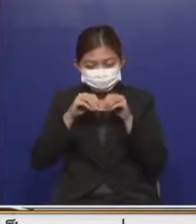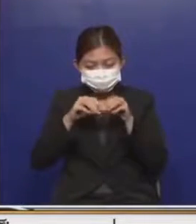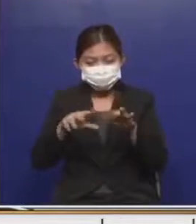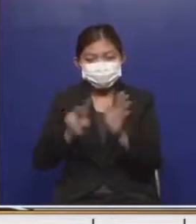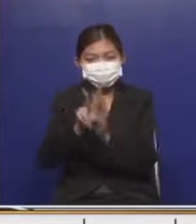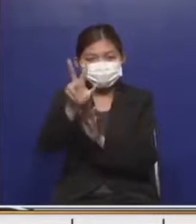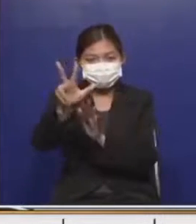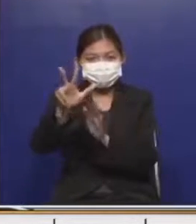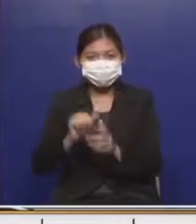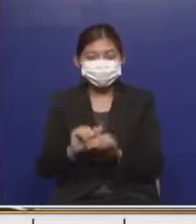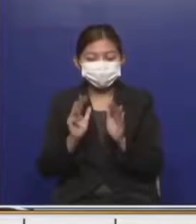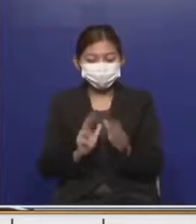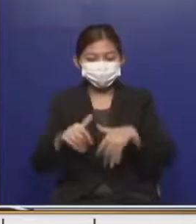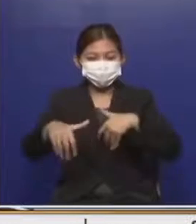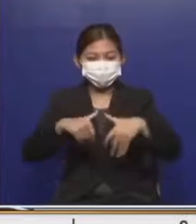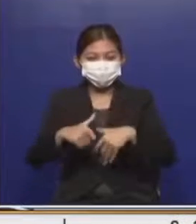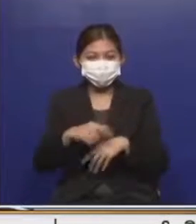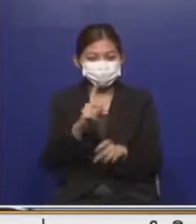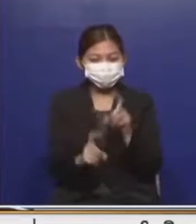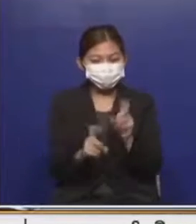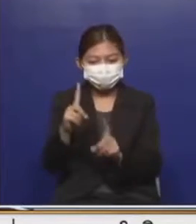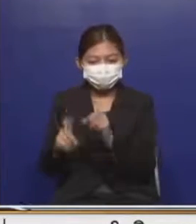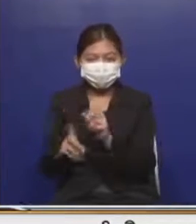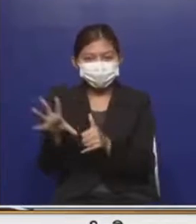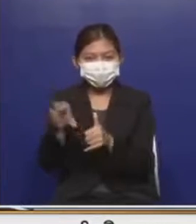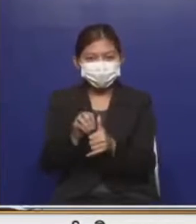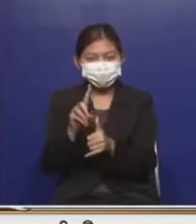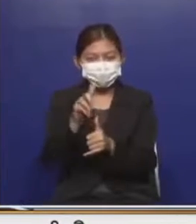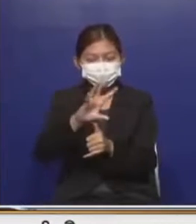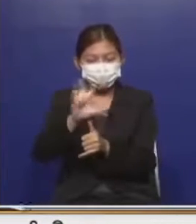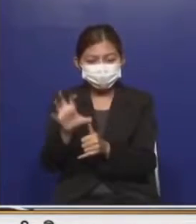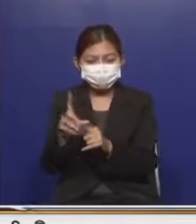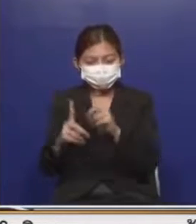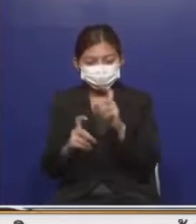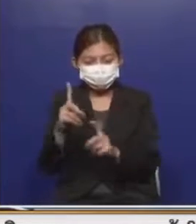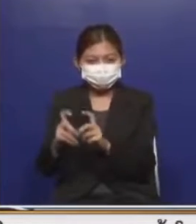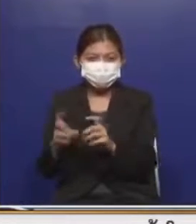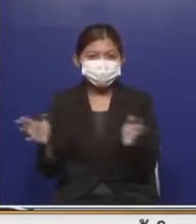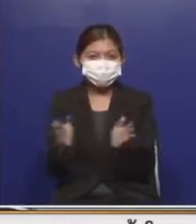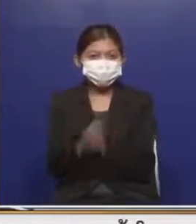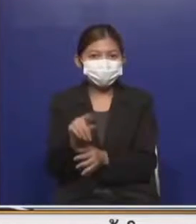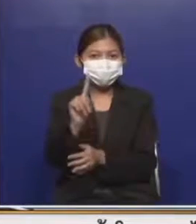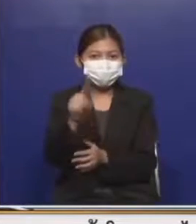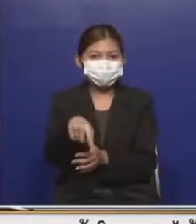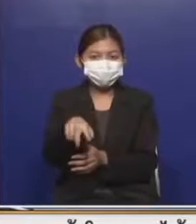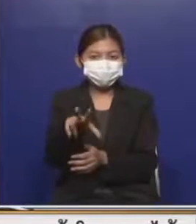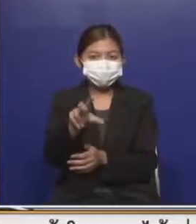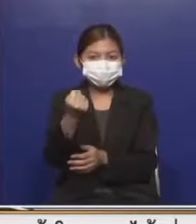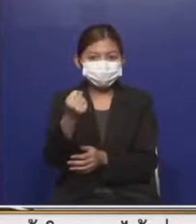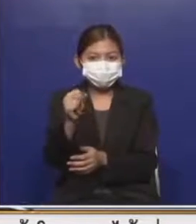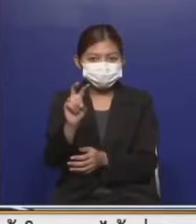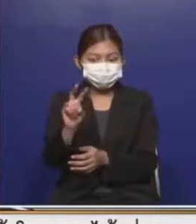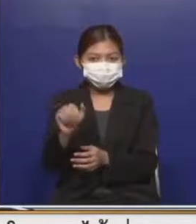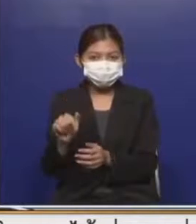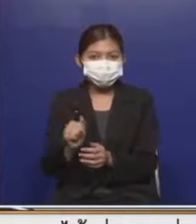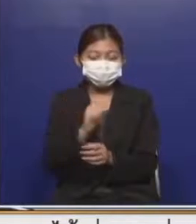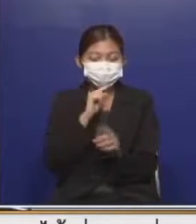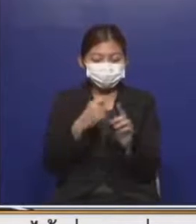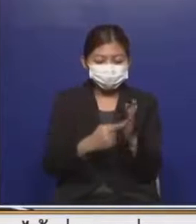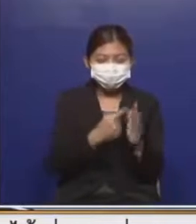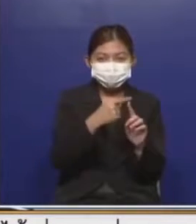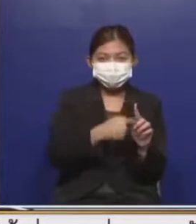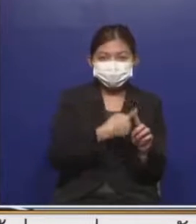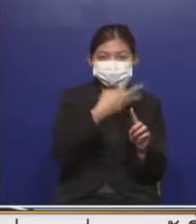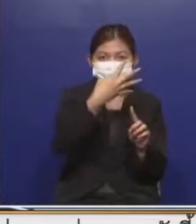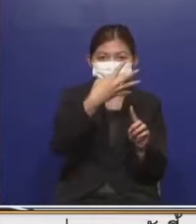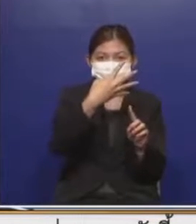ีประชาชนต้ใ่เพราโควิ ไปแล้ว 102 คนถ้านัเฉพาะตงแตเดือนเมษาเป็ต้